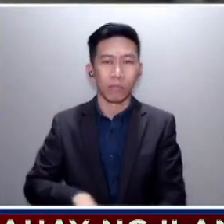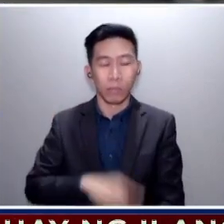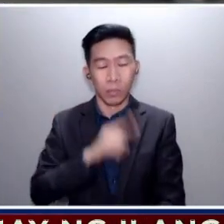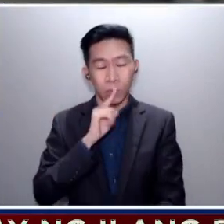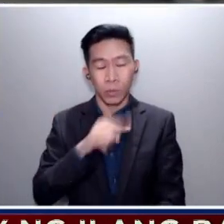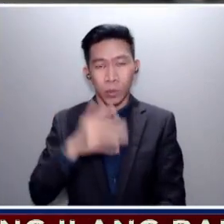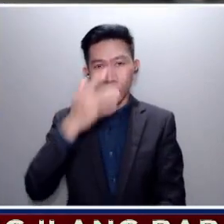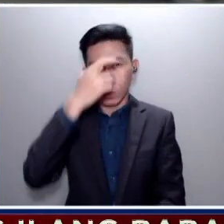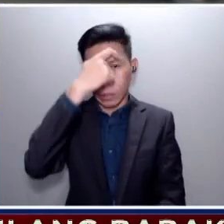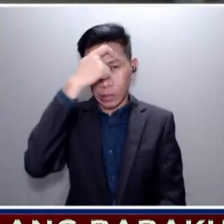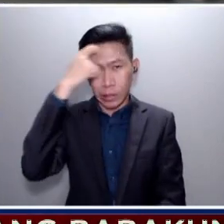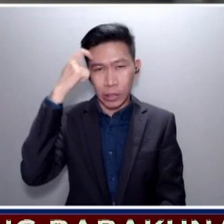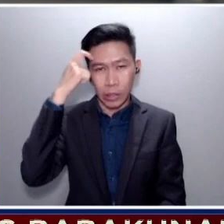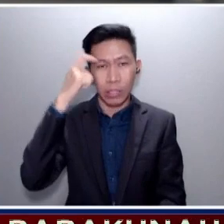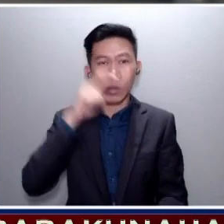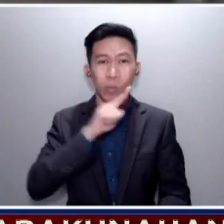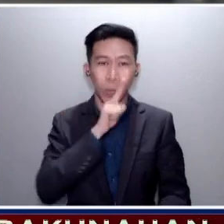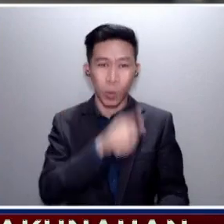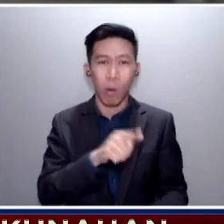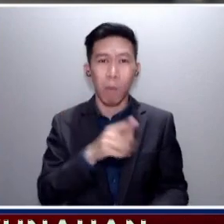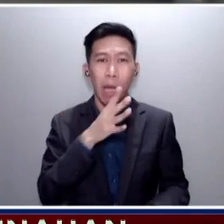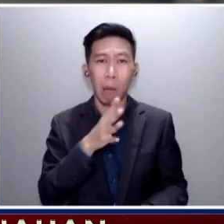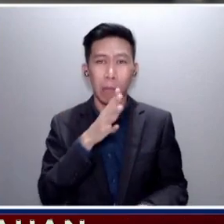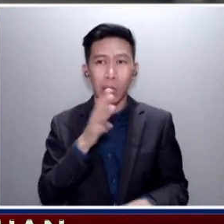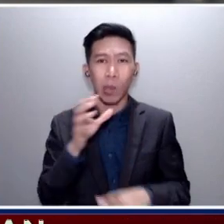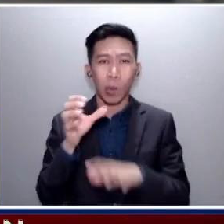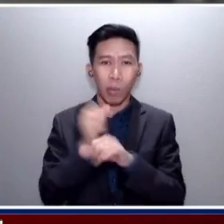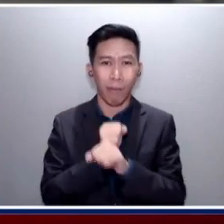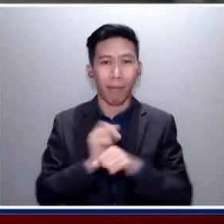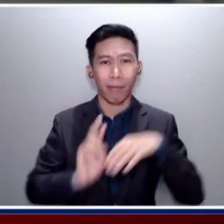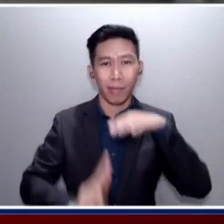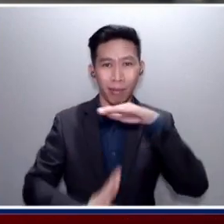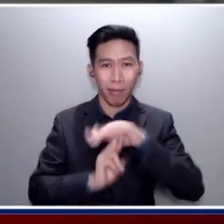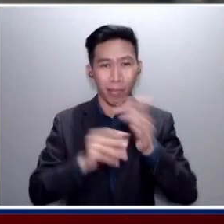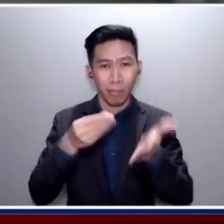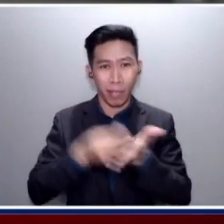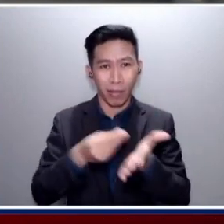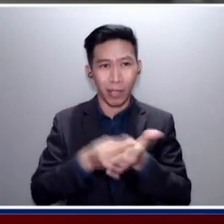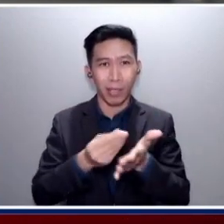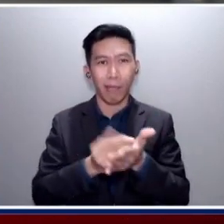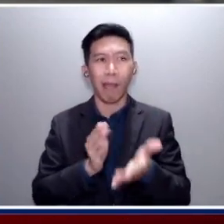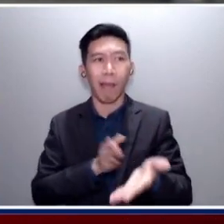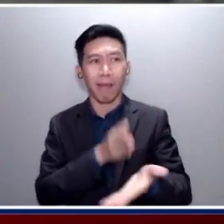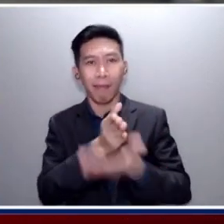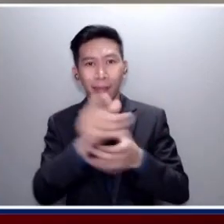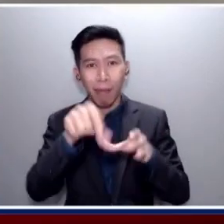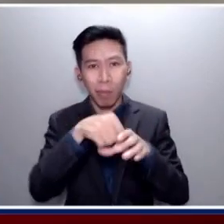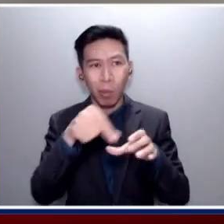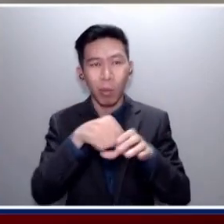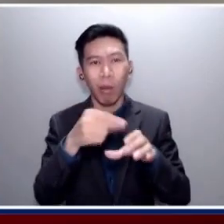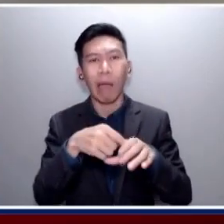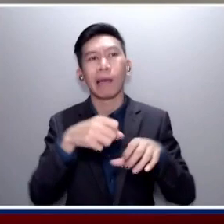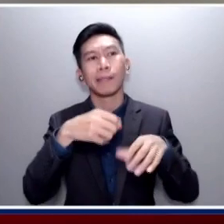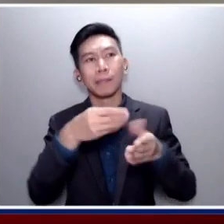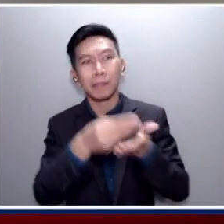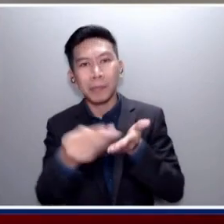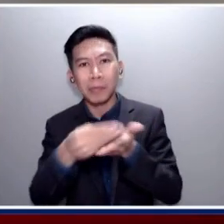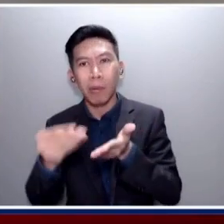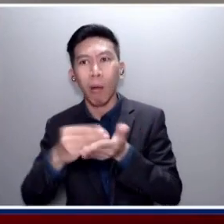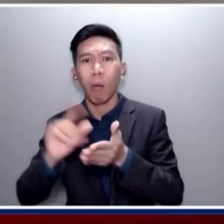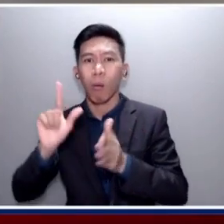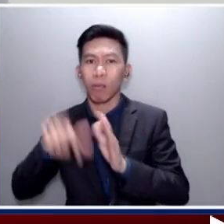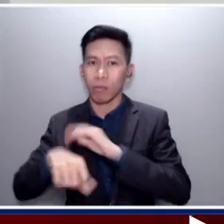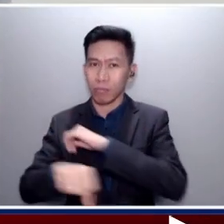ng retirement niya, kaya siya nagpunta doon para mag-shopping at para ubusin lang at nakawin lang sa isang lugar. Ayon sa hepe